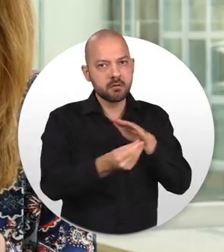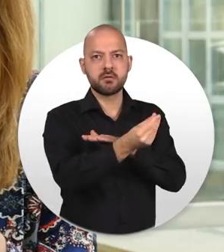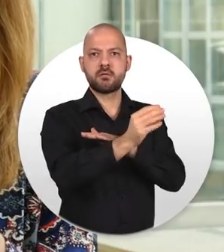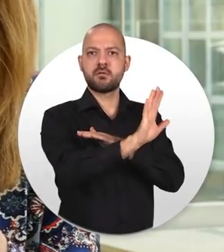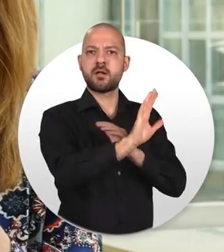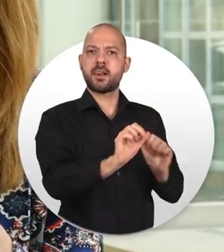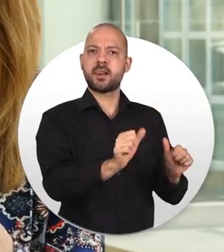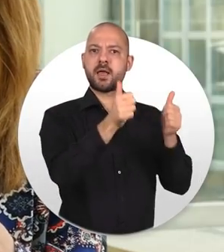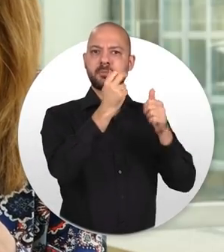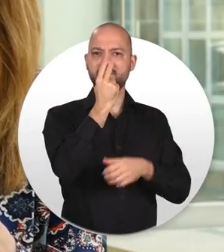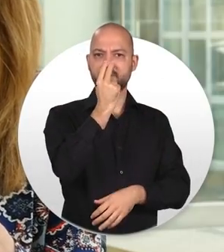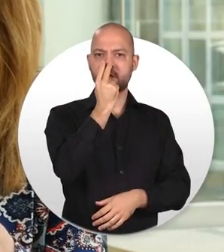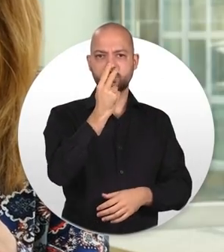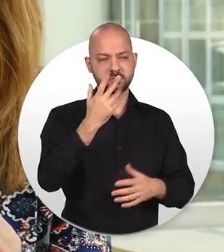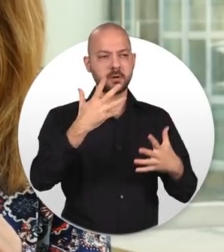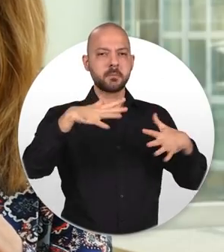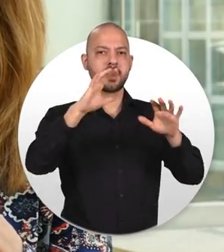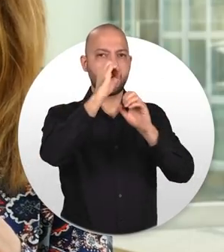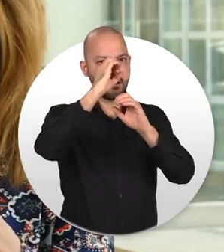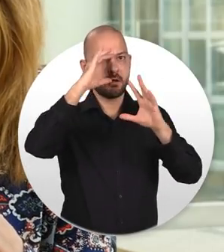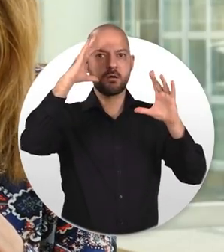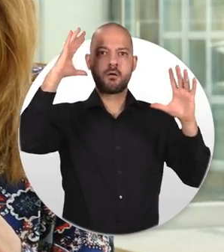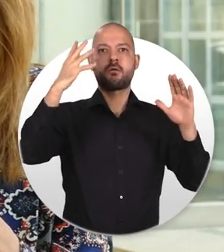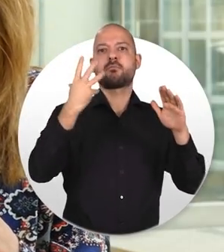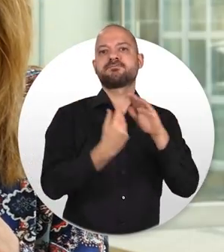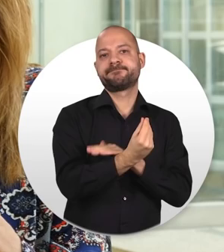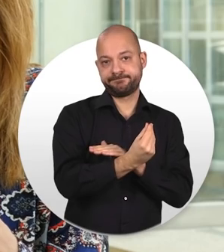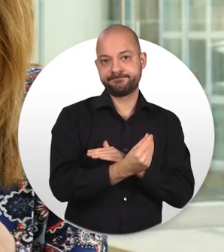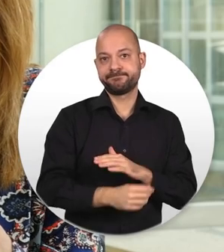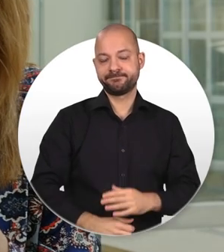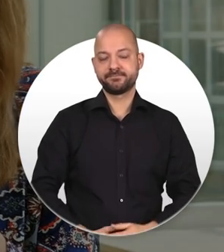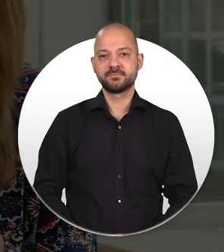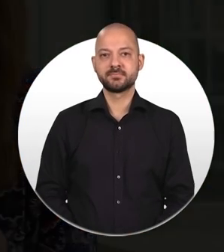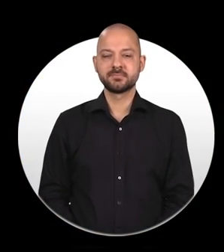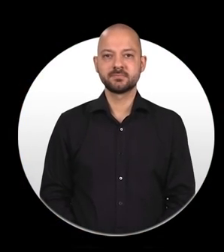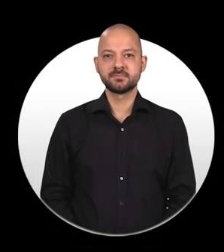Sie kriegen einen Ablenk an ihr Leben und sie kriegen auch immer da, verstehst du mich.